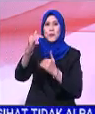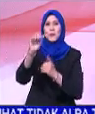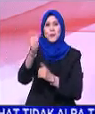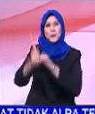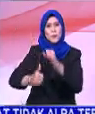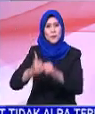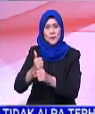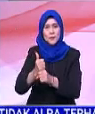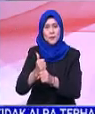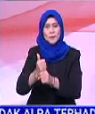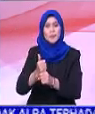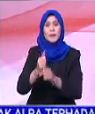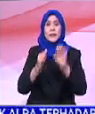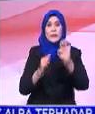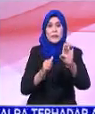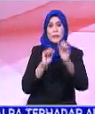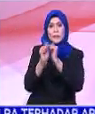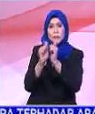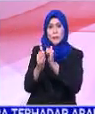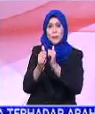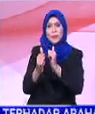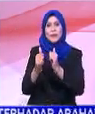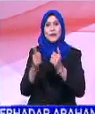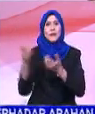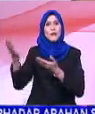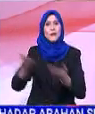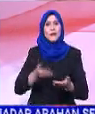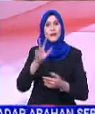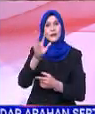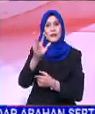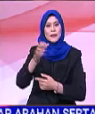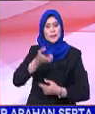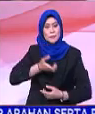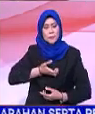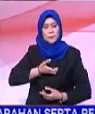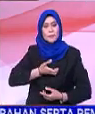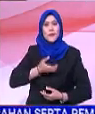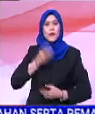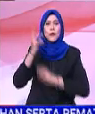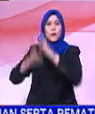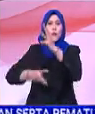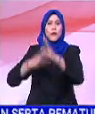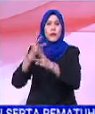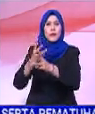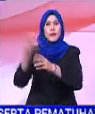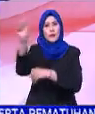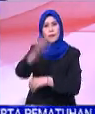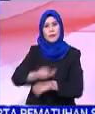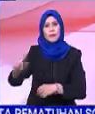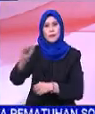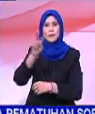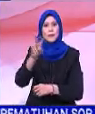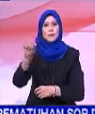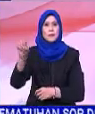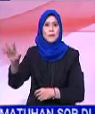setahun dalam kedua isukan termasuk membawa pulang tiga pengemas dikejar website game saja total 151